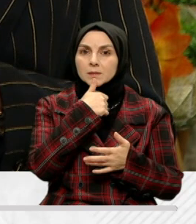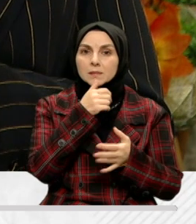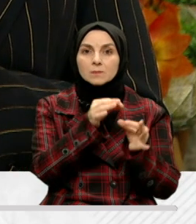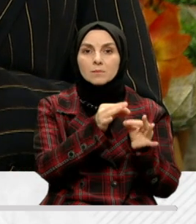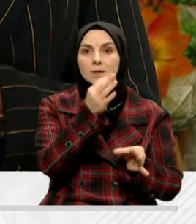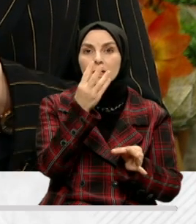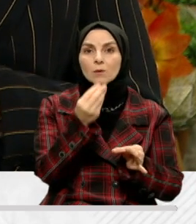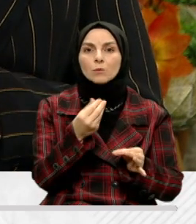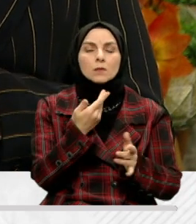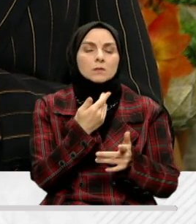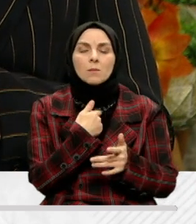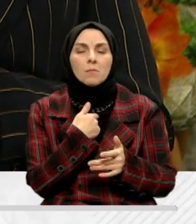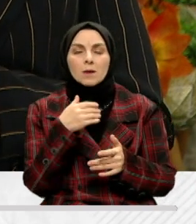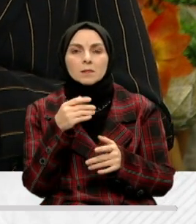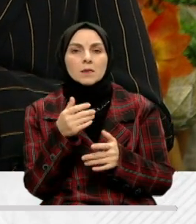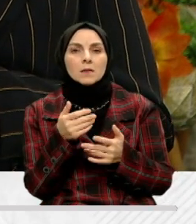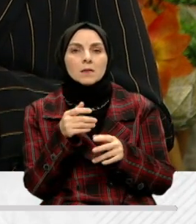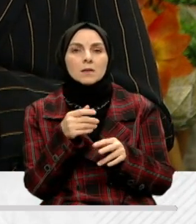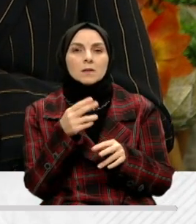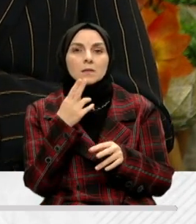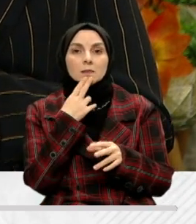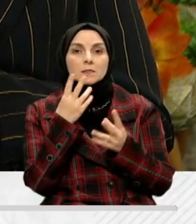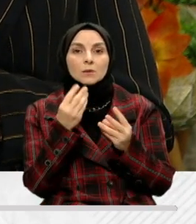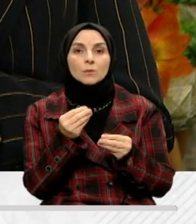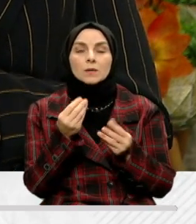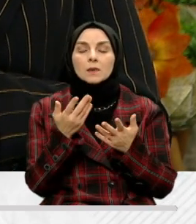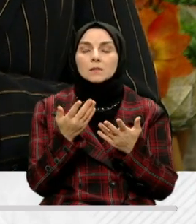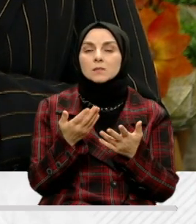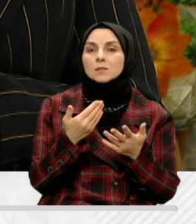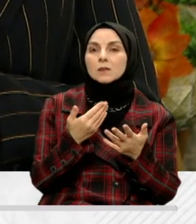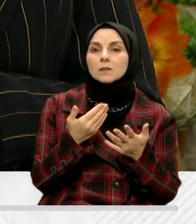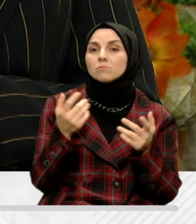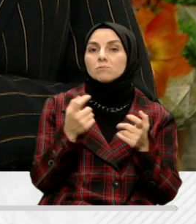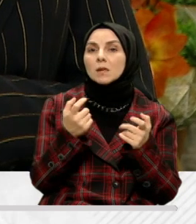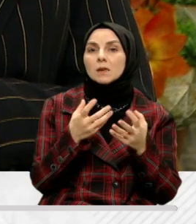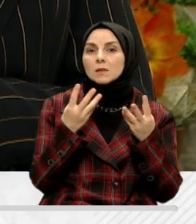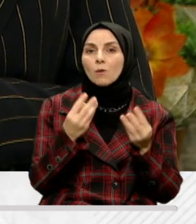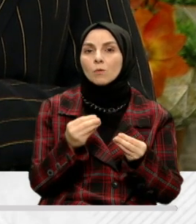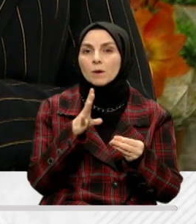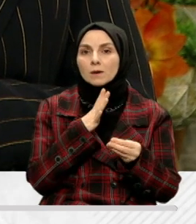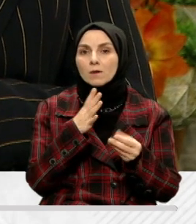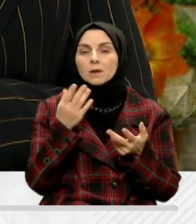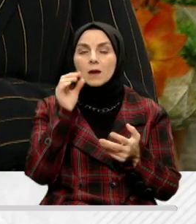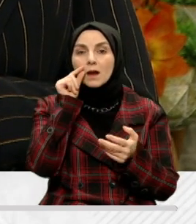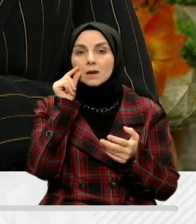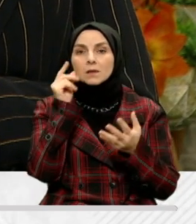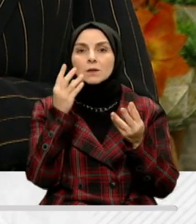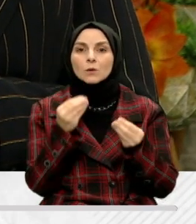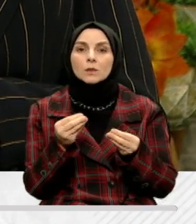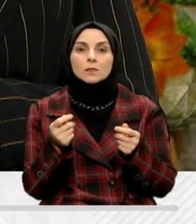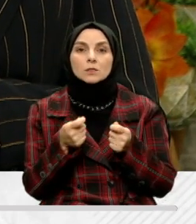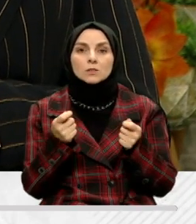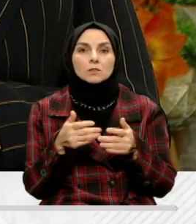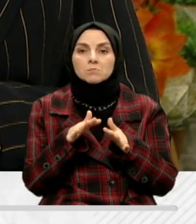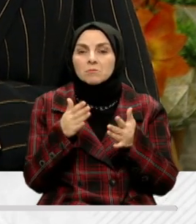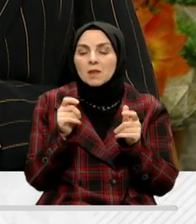ben Ayşe olarak, Ahmet olarak neredeyim? Hayatın içerisinde kendini bir anlamlandırması, bu